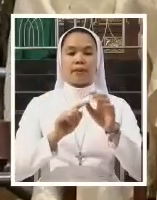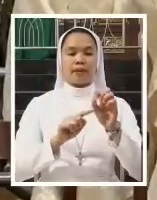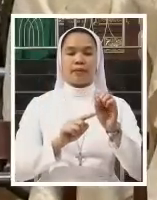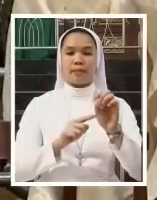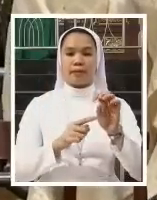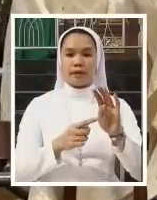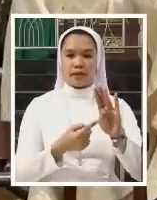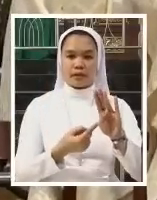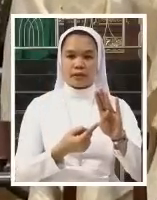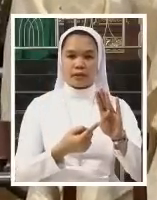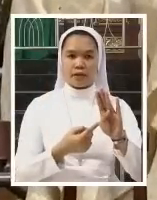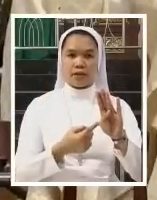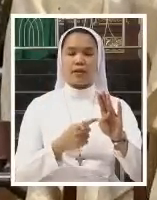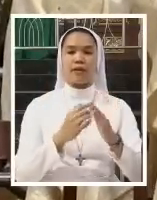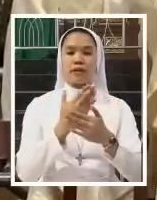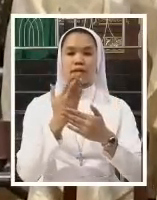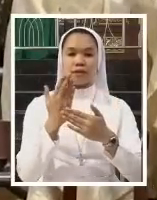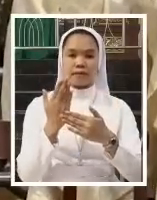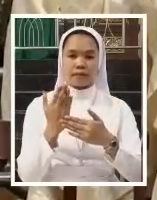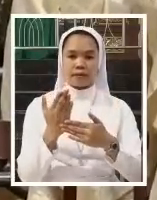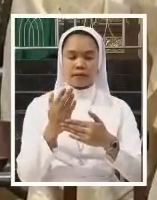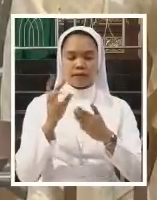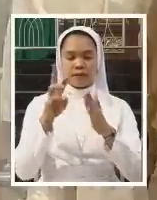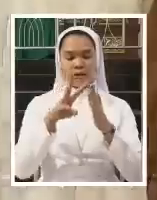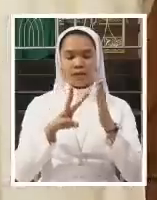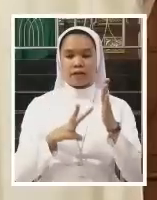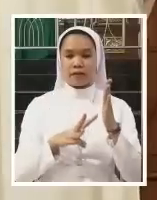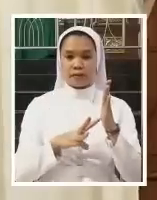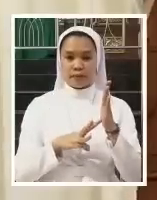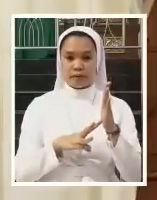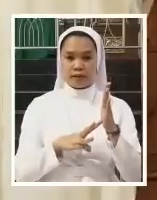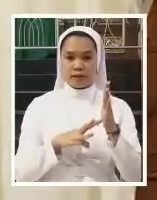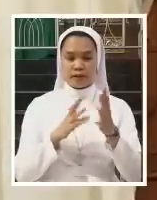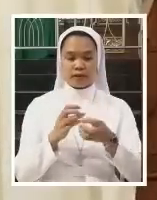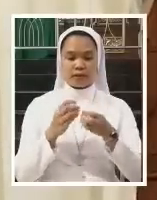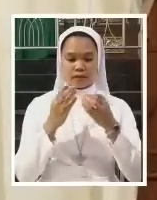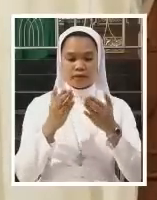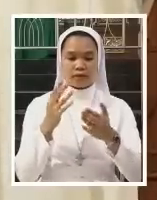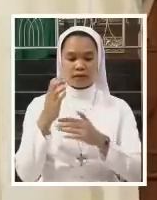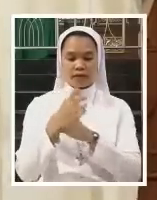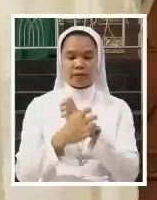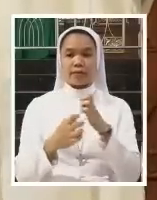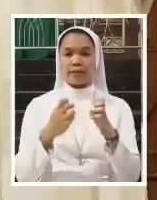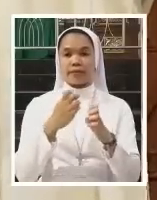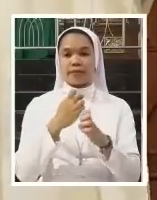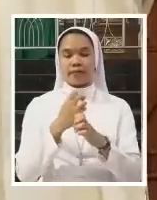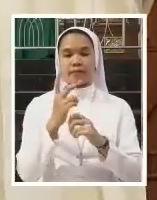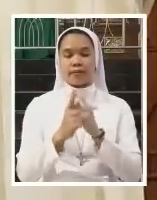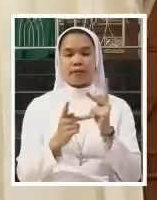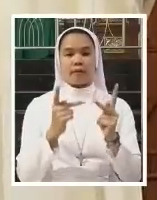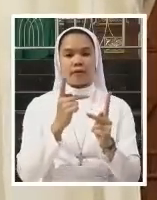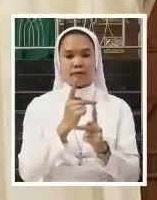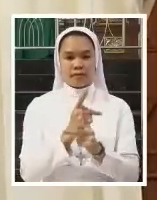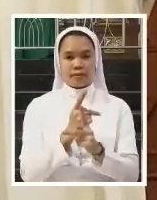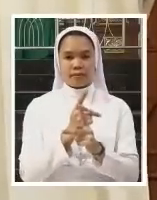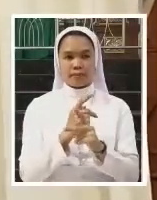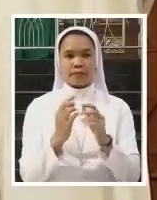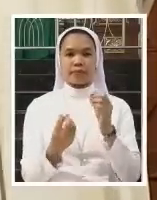sa bagsik kang semong kabutan, nagtubo sa daga ang mga kahoy na